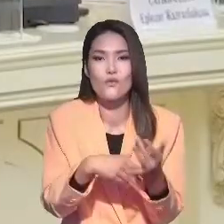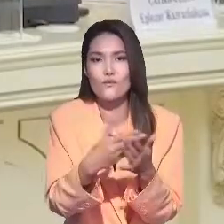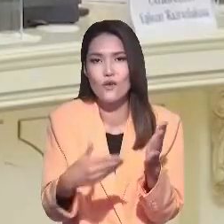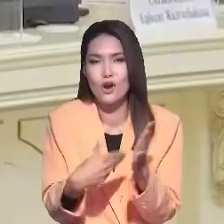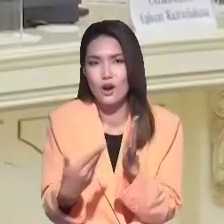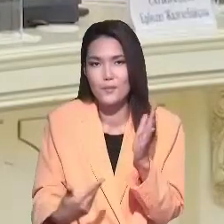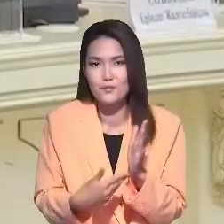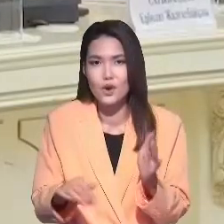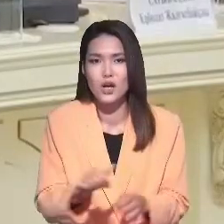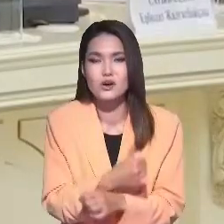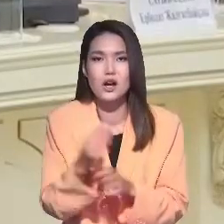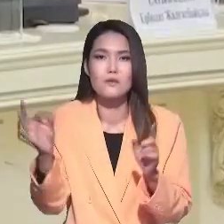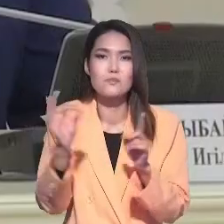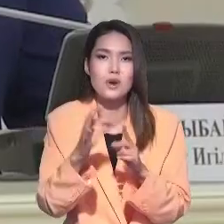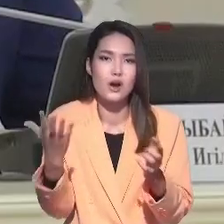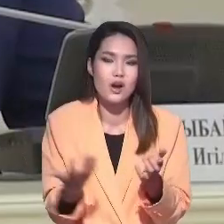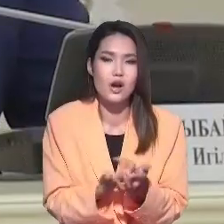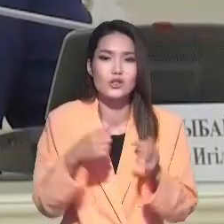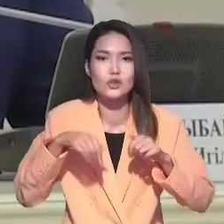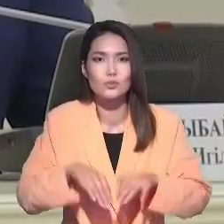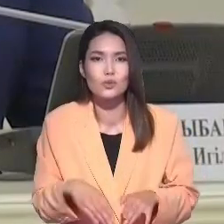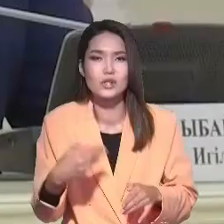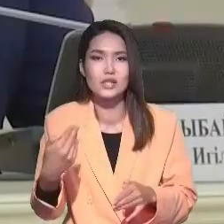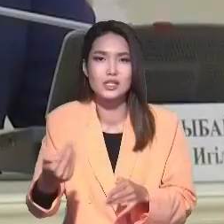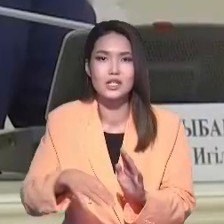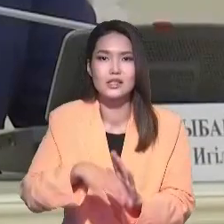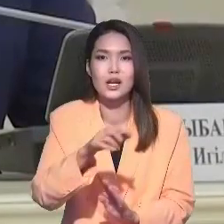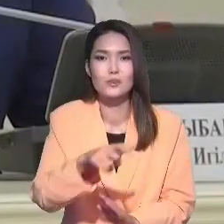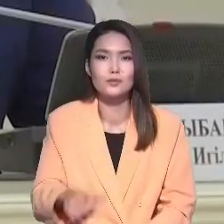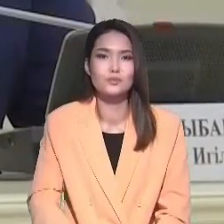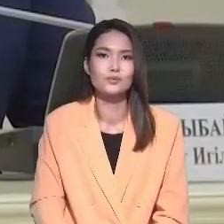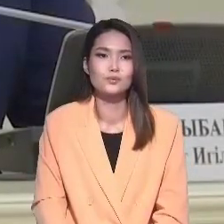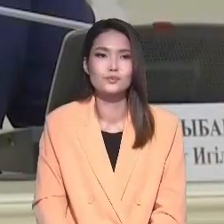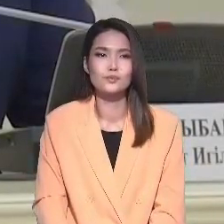вопросами. Главная цель – найти пути их решения, отметили народные избранники.